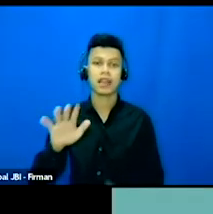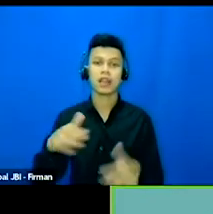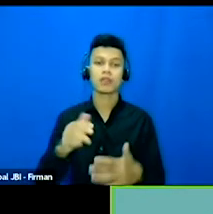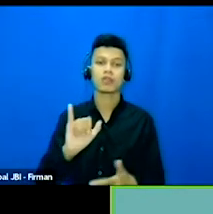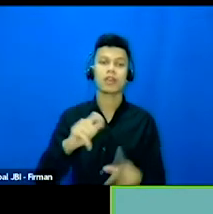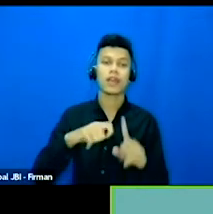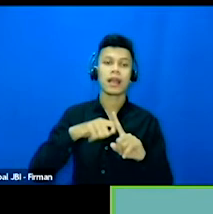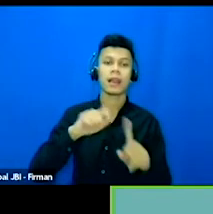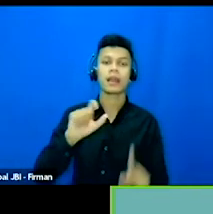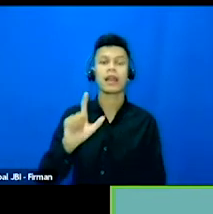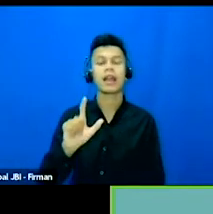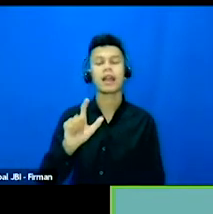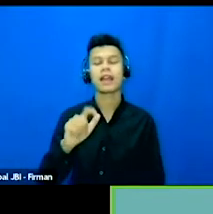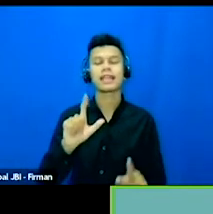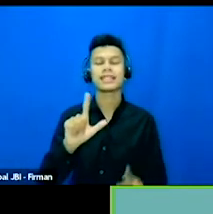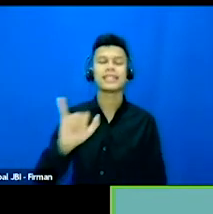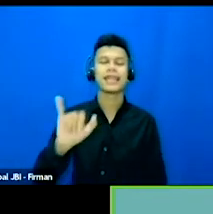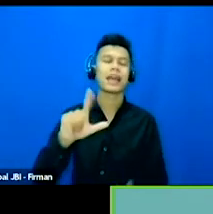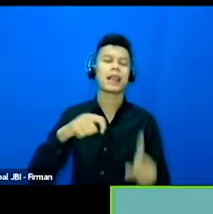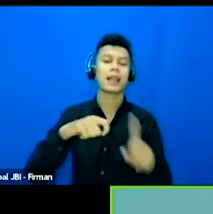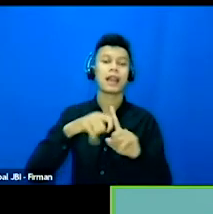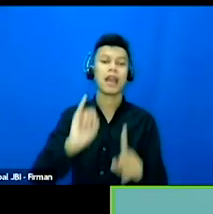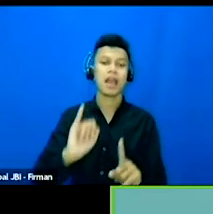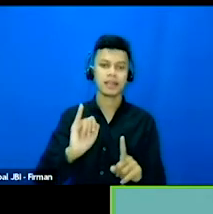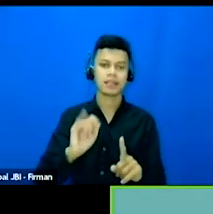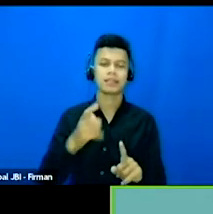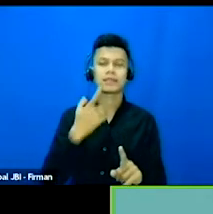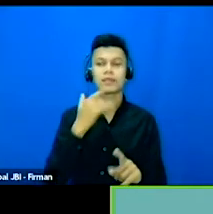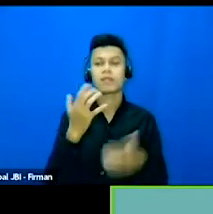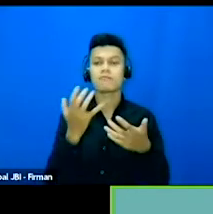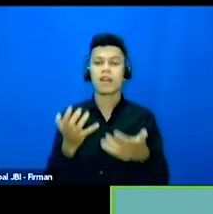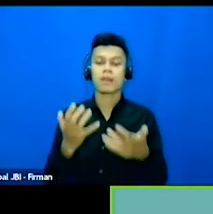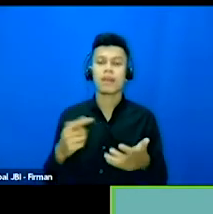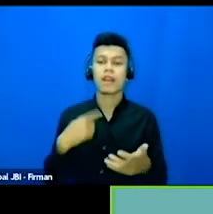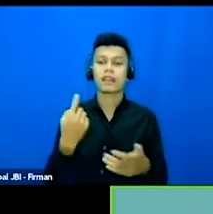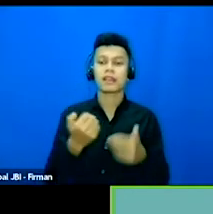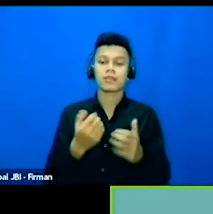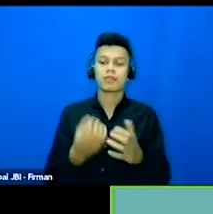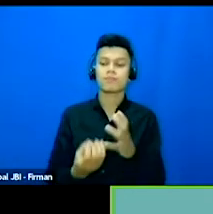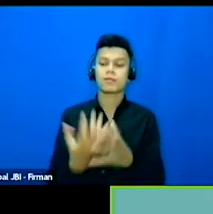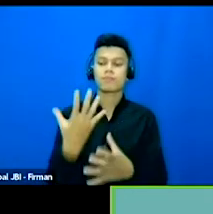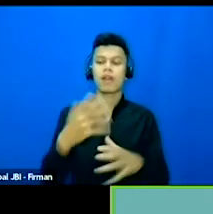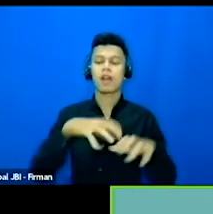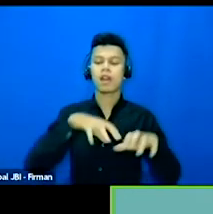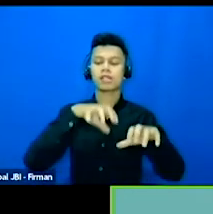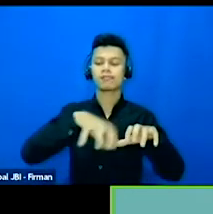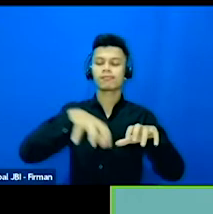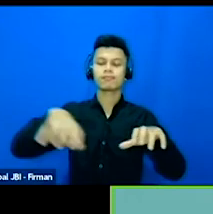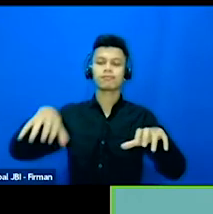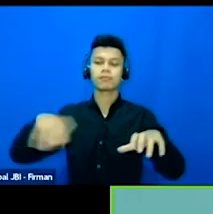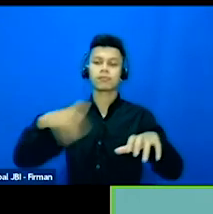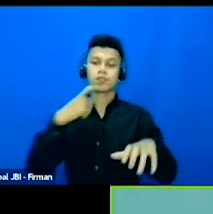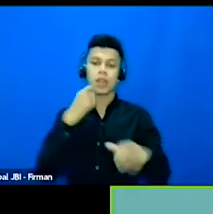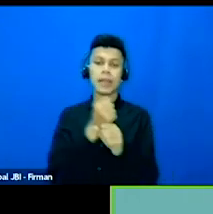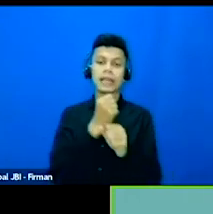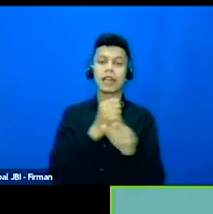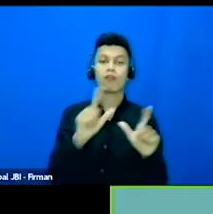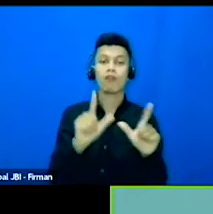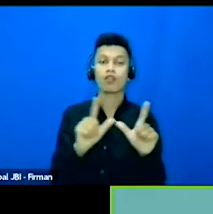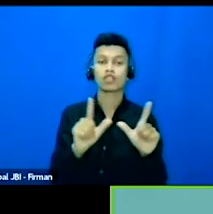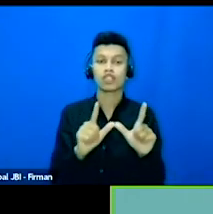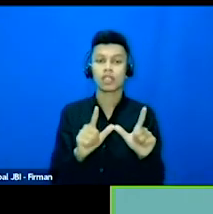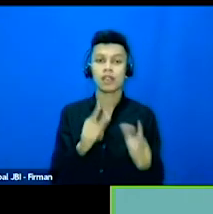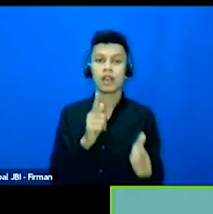sinyal bagaimana kita apa mengembangkan skema-skema beliau segini apabila